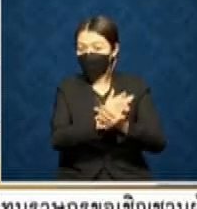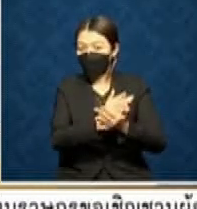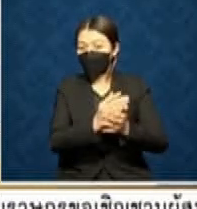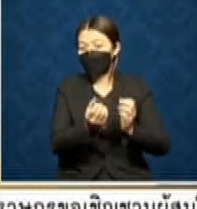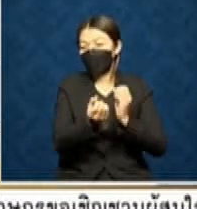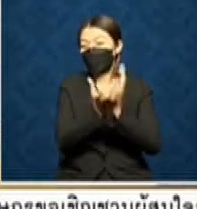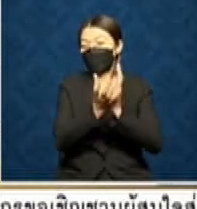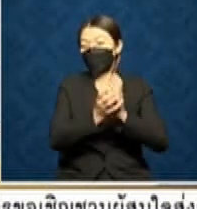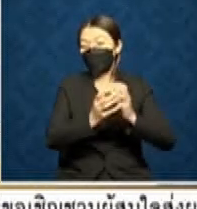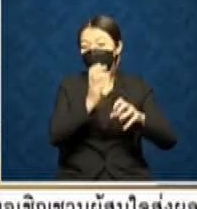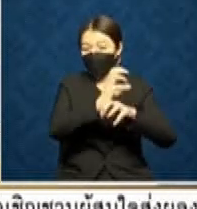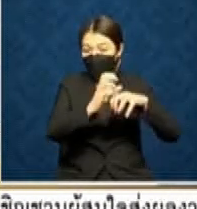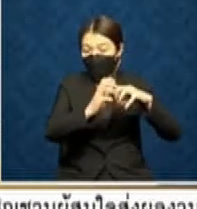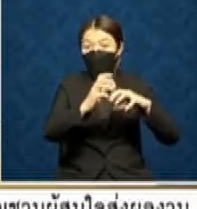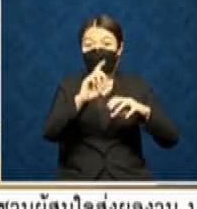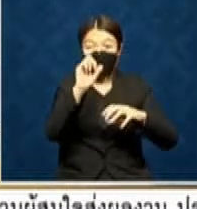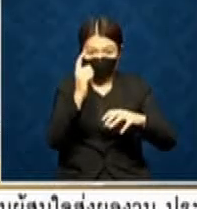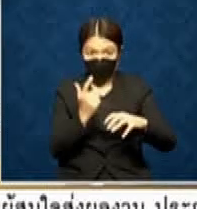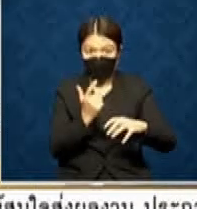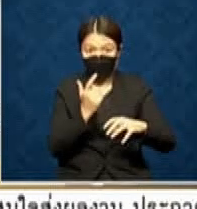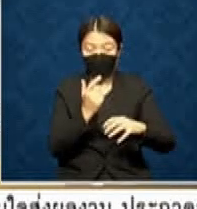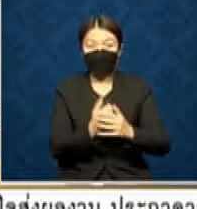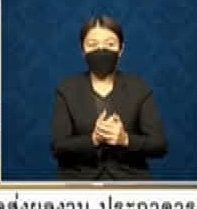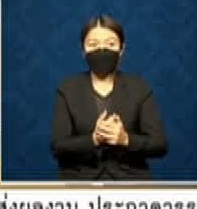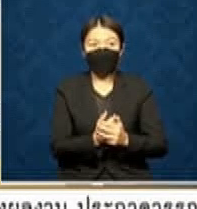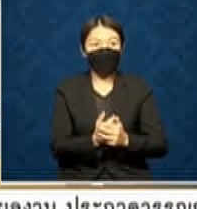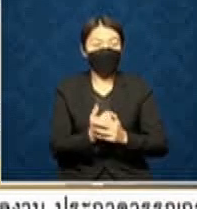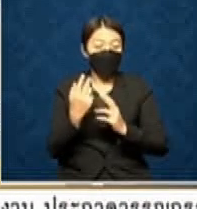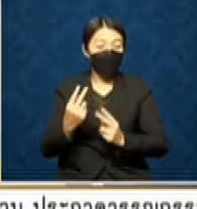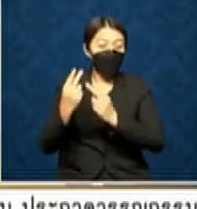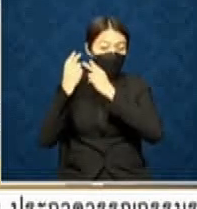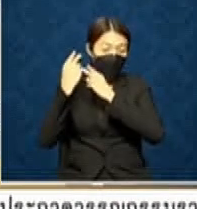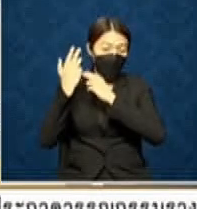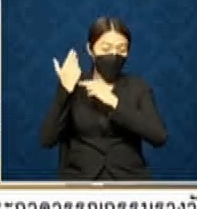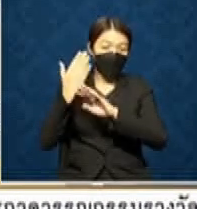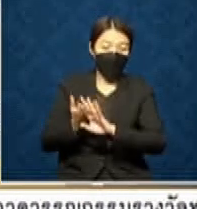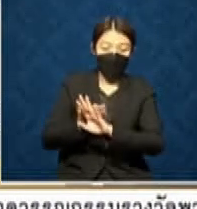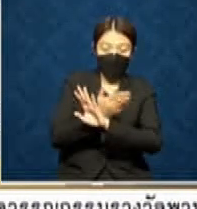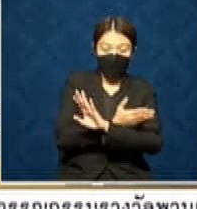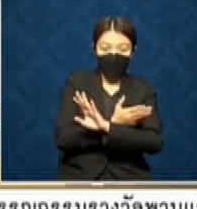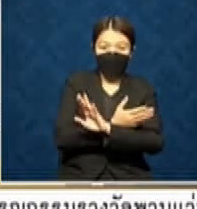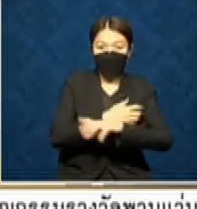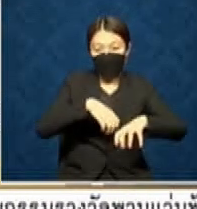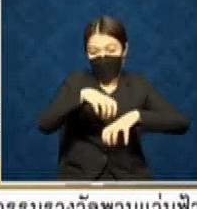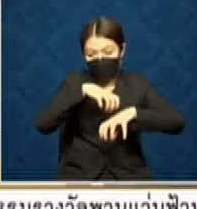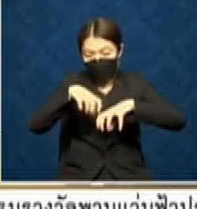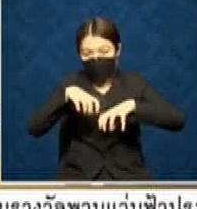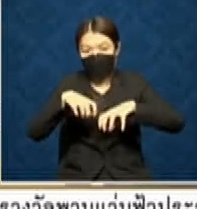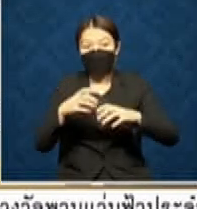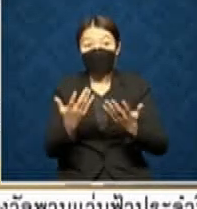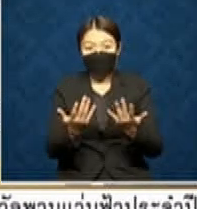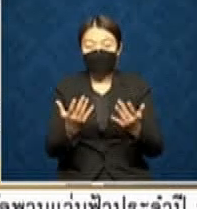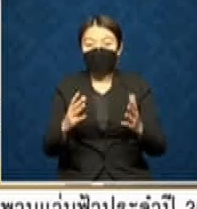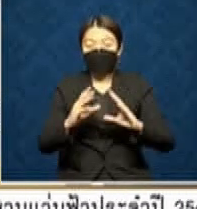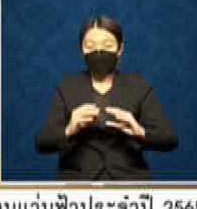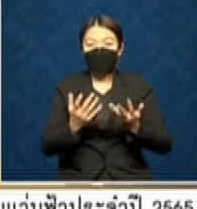เป็นเวงนี้นะคือทำไม่สวย ไม่สวย ตัวเองก็ทำไม่สวย เขาก็อยากมี ไม่ประธานเองทำไม่สวยใหญ่เลย คุณจองชัยก็อย